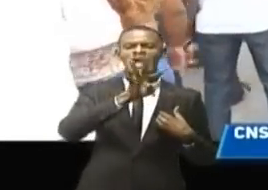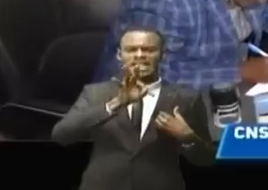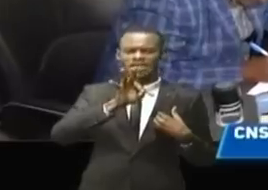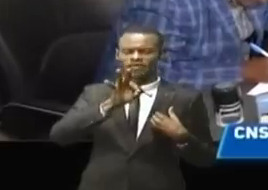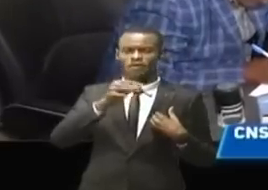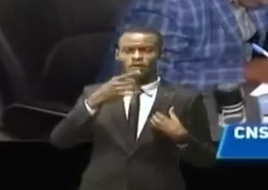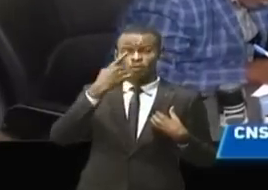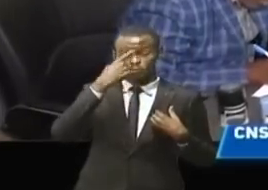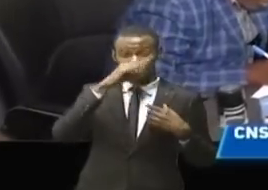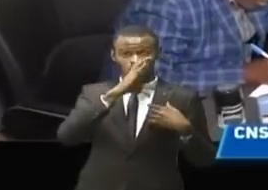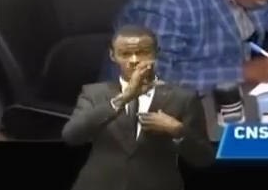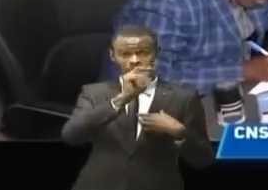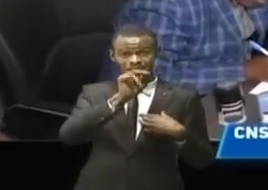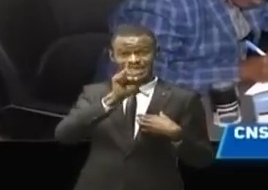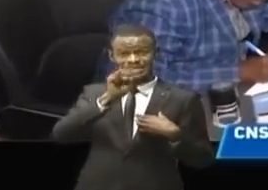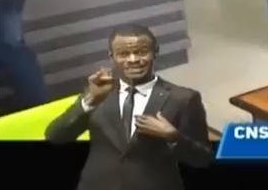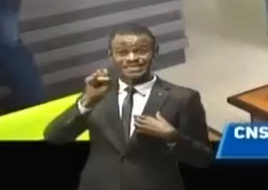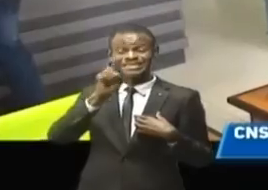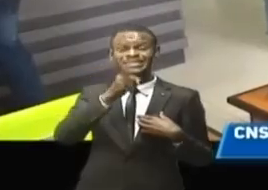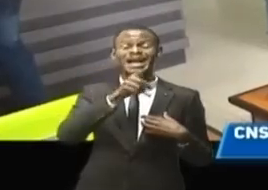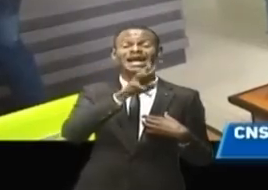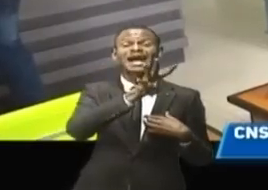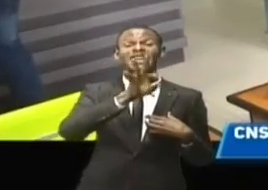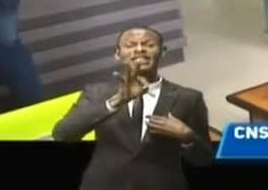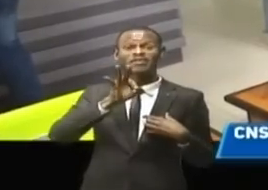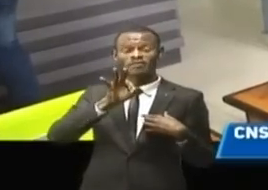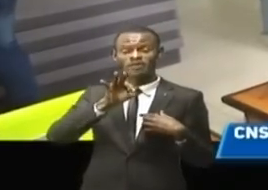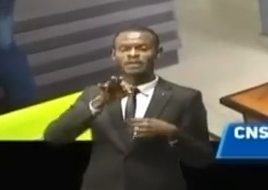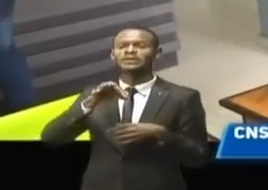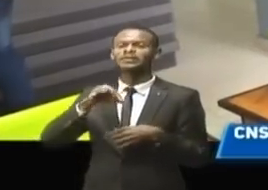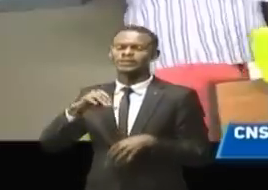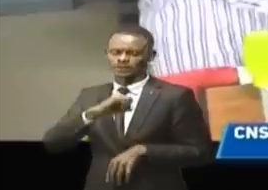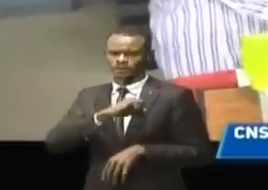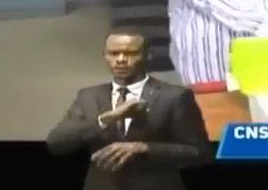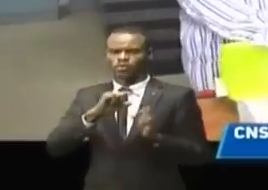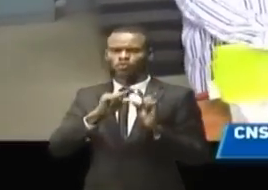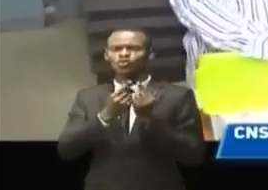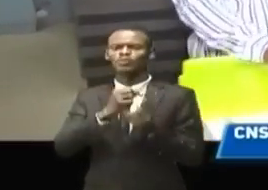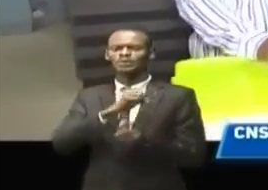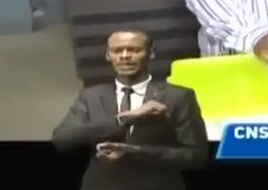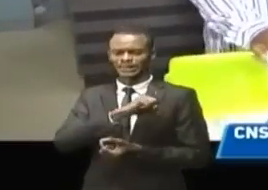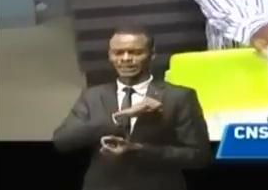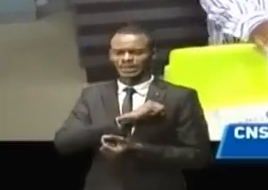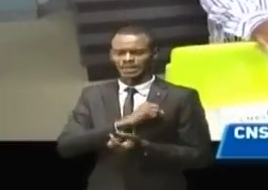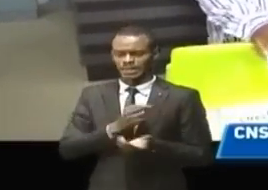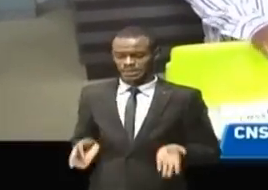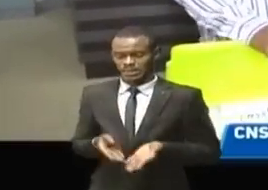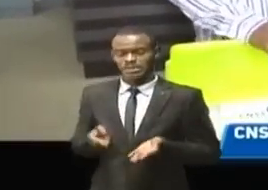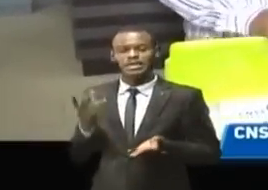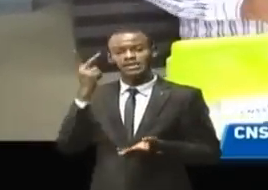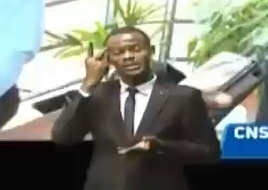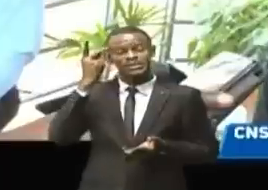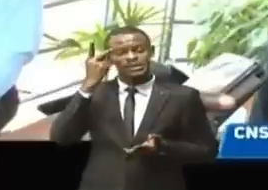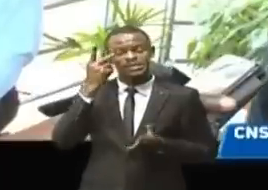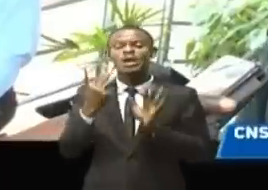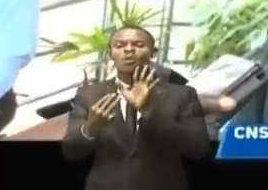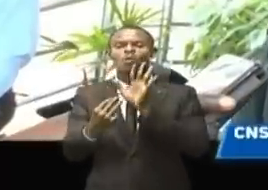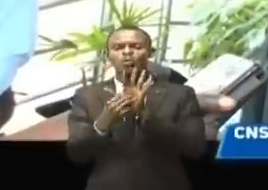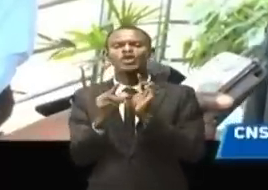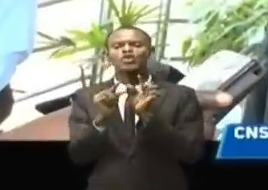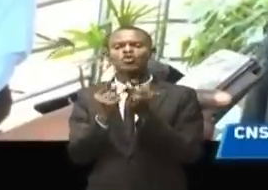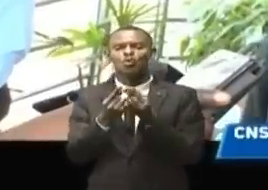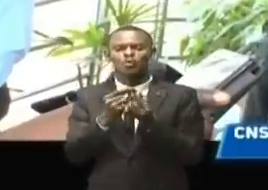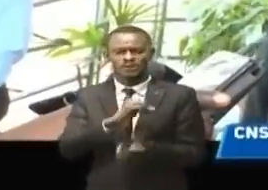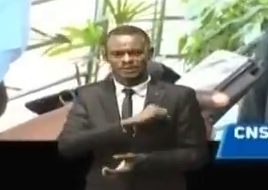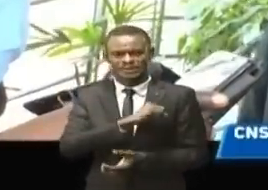est basée ici à la direction générale. Après le dépouillement de sous-étendue du pays, chaque collège électoral va